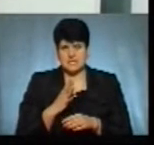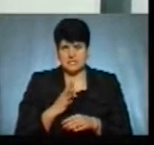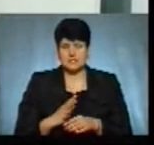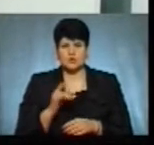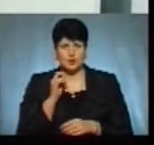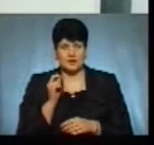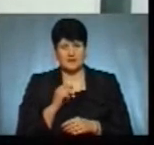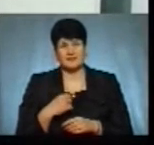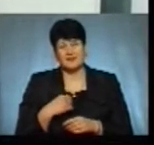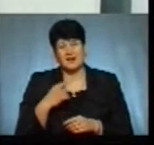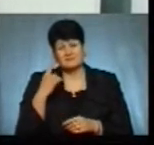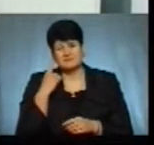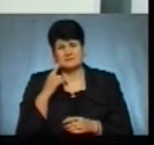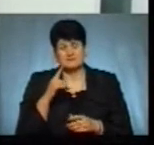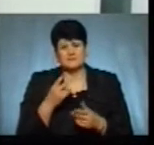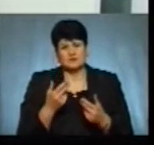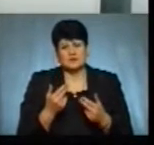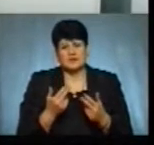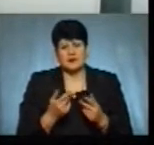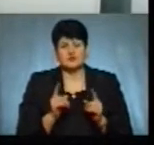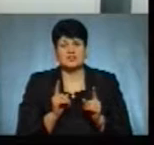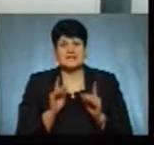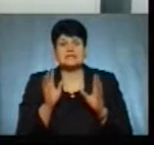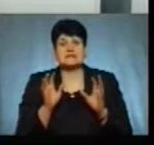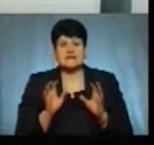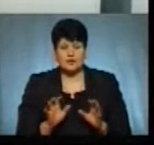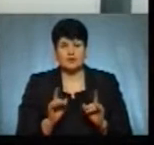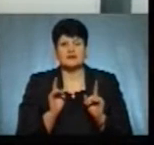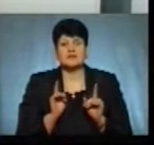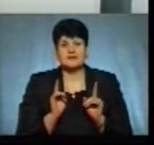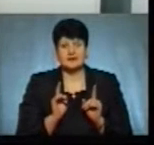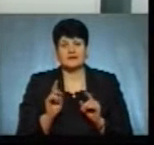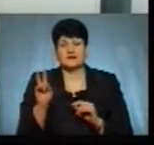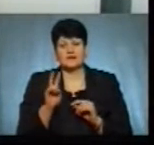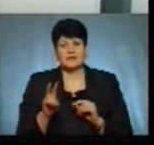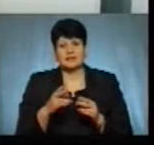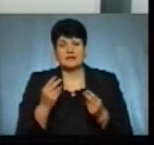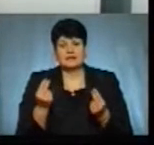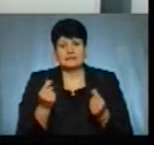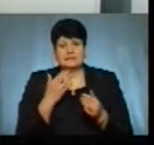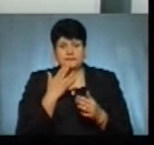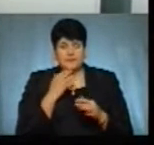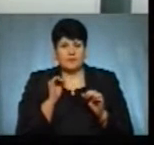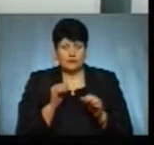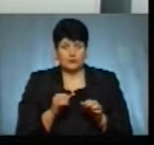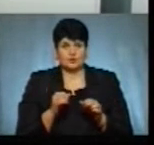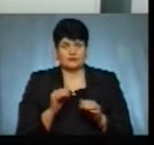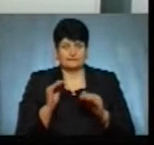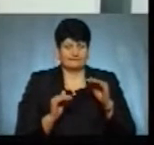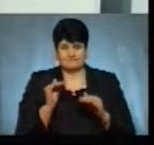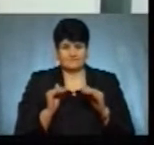сподіваюся, що так, але якщо сподіватися, що тільки закон і тільки лібералізація валютної сфери може забезпечити фінансову стабільність, звичайно,